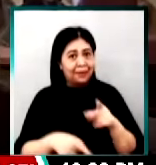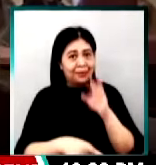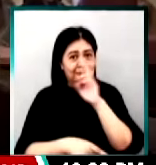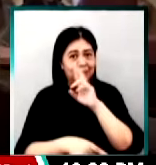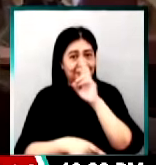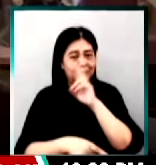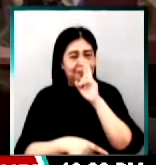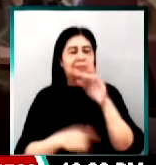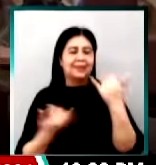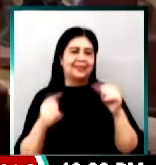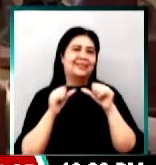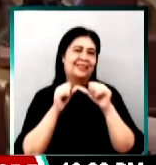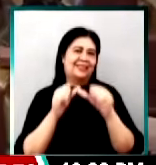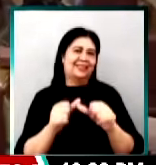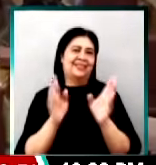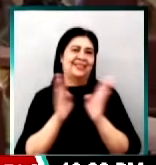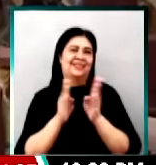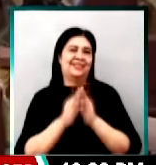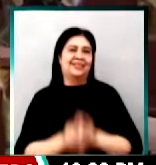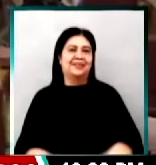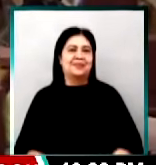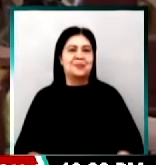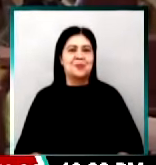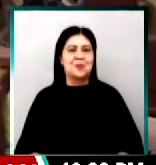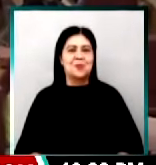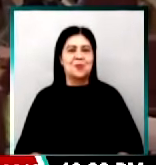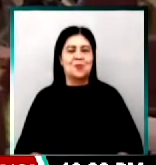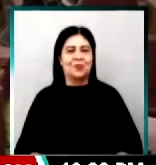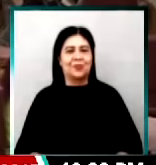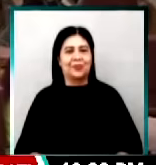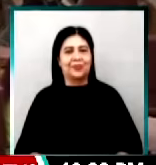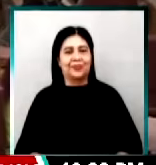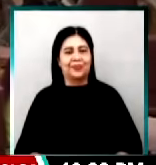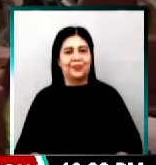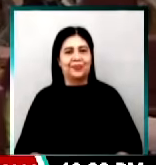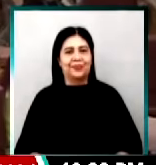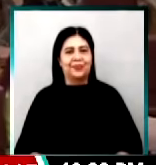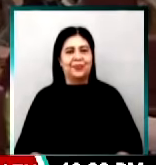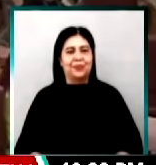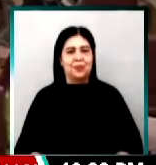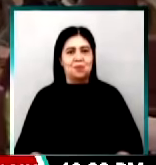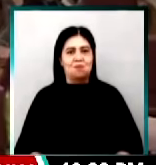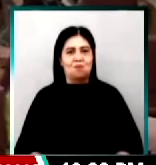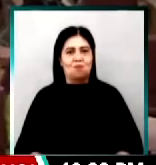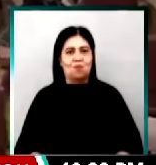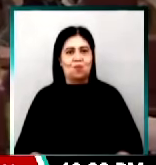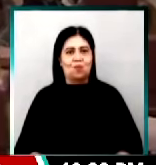ang sesyon. Señoría, por favor, tranquilidad. Mark Salazar, GMA News.